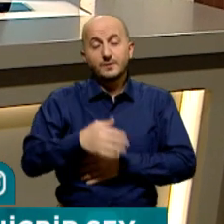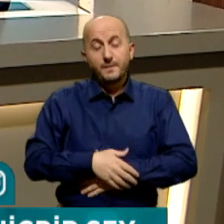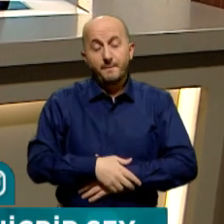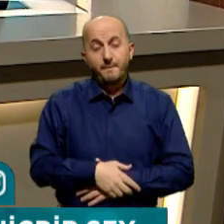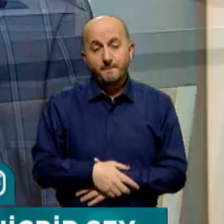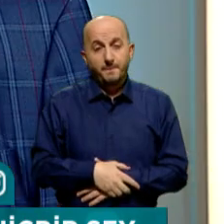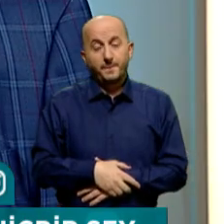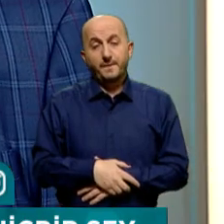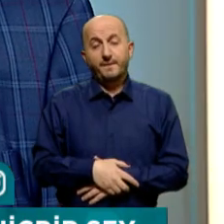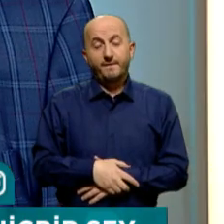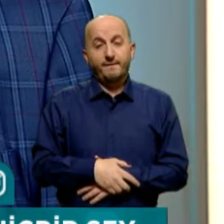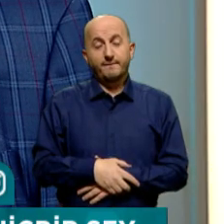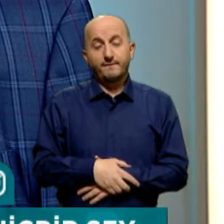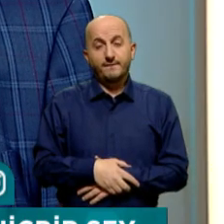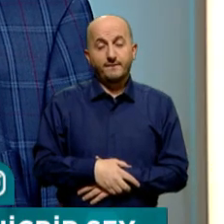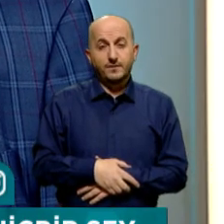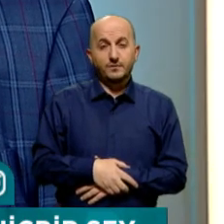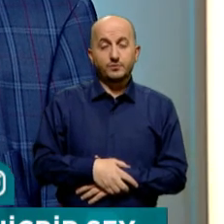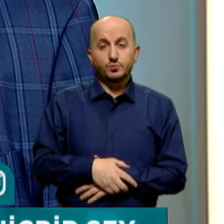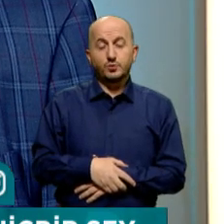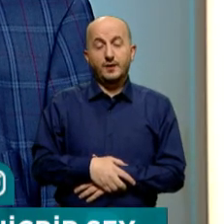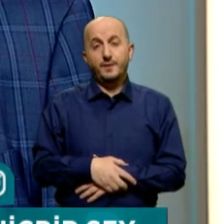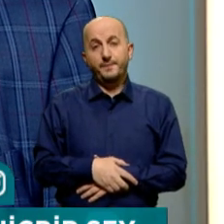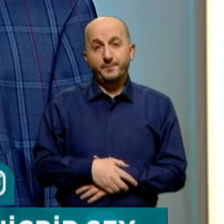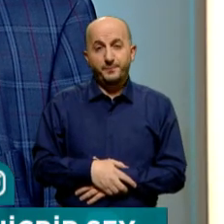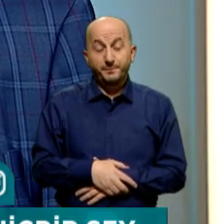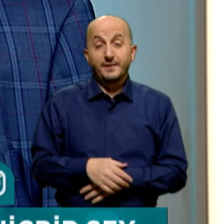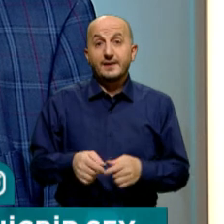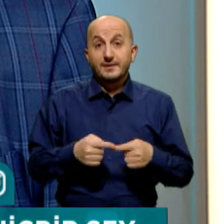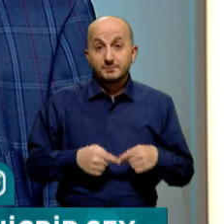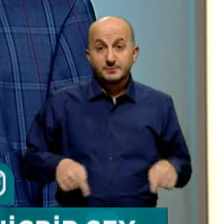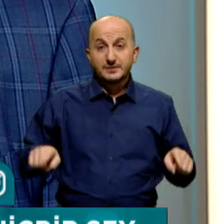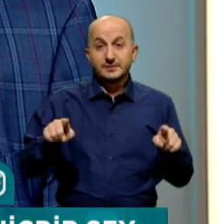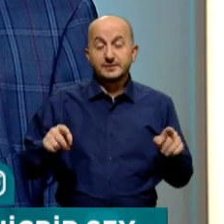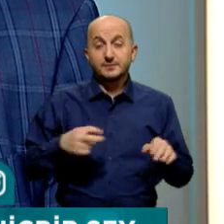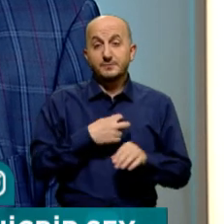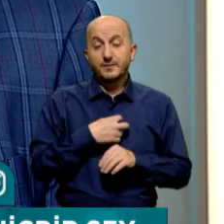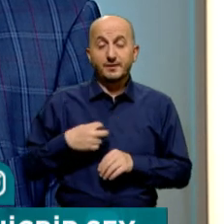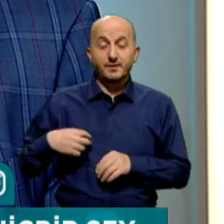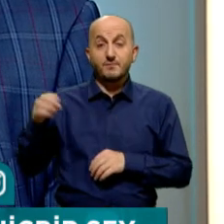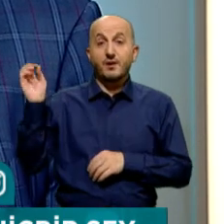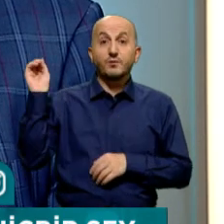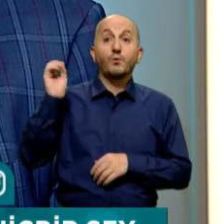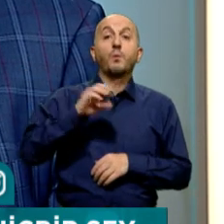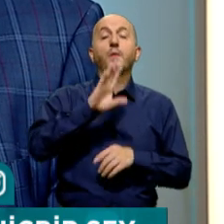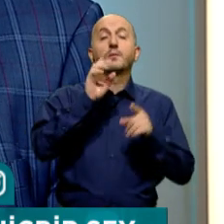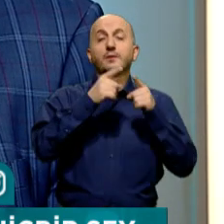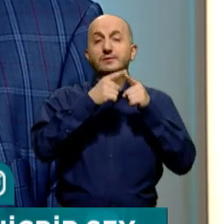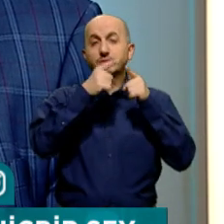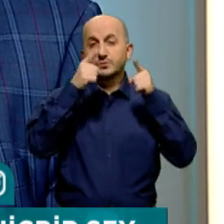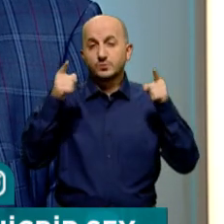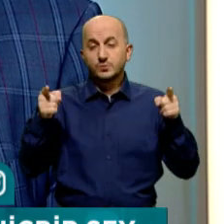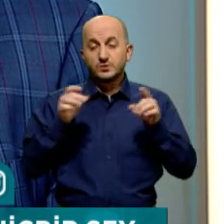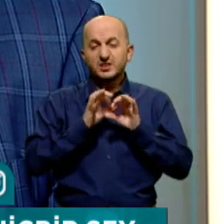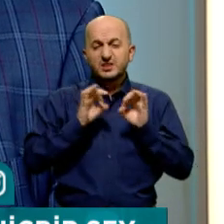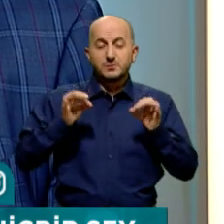كُنَّا مُعَذِّب۪ينَ حَتَّى نَبَعْثَ رَسُولًا Biz peygamber göndermediğimiz müddetçe hiçbir kimseye